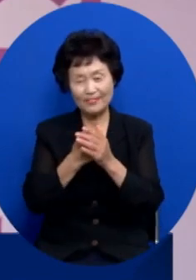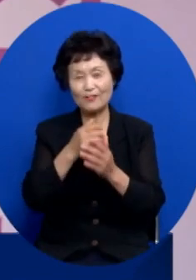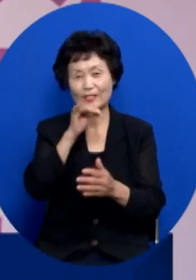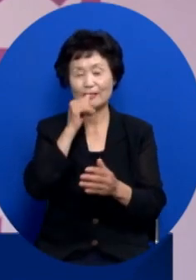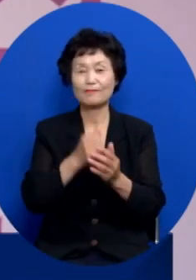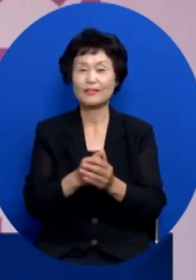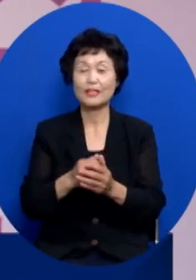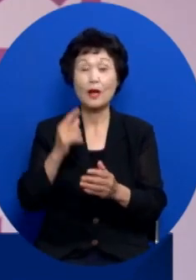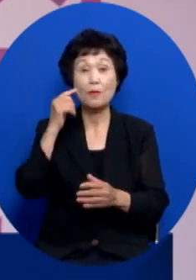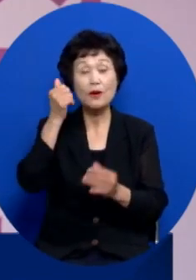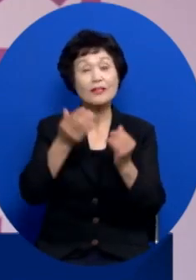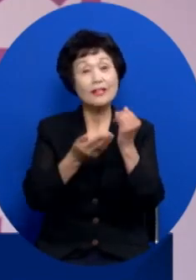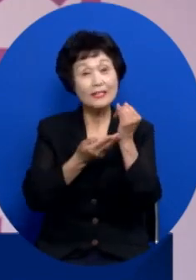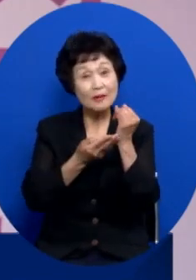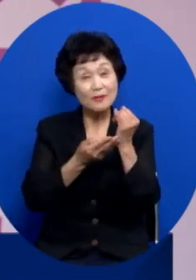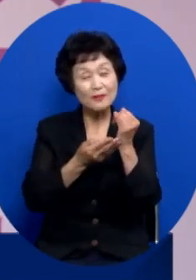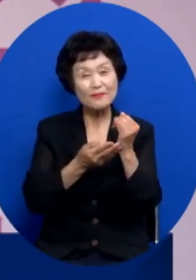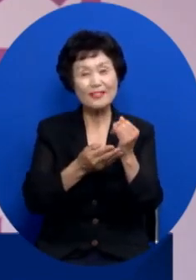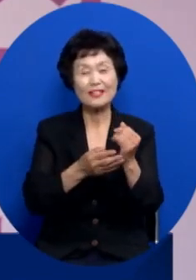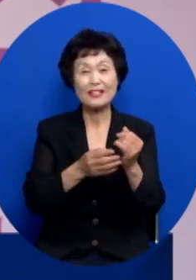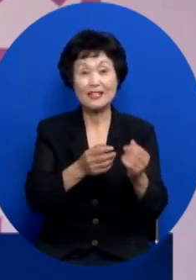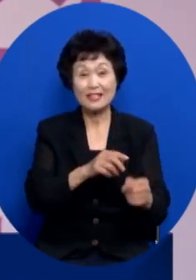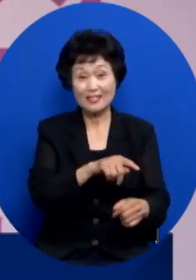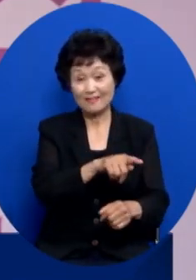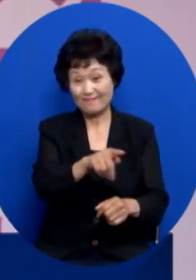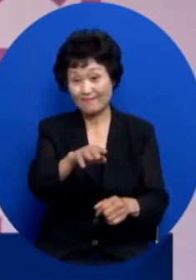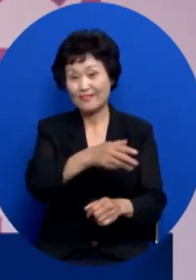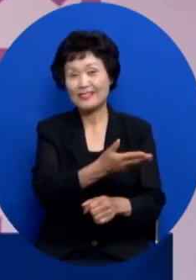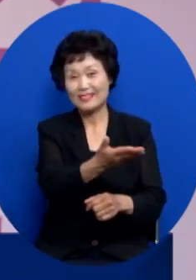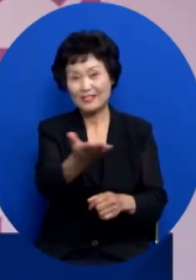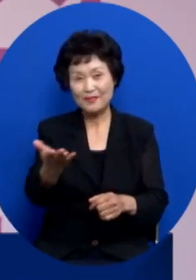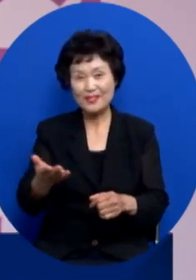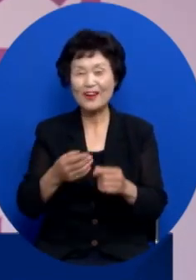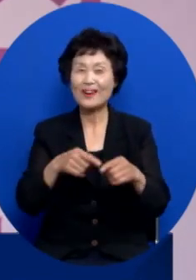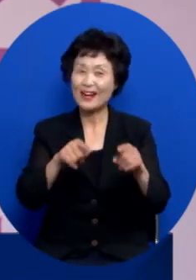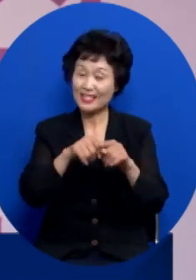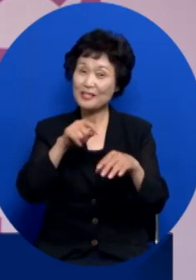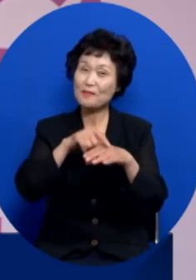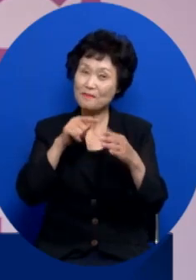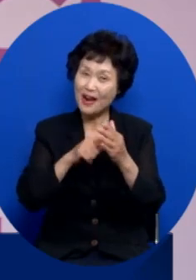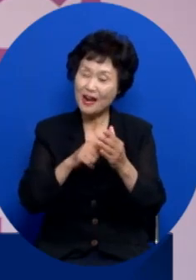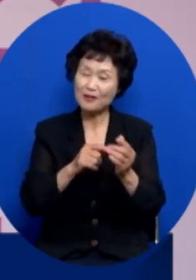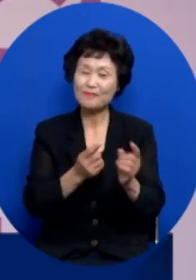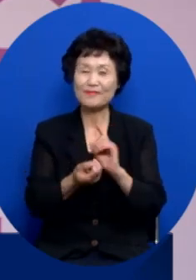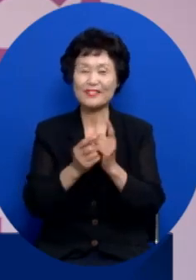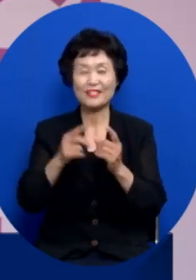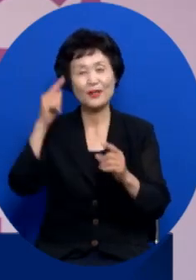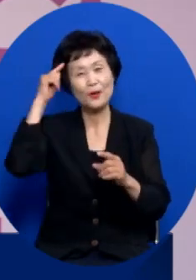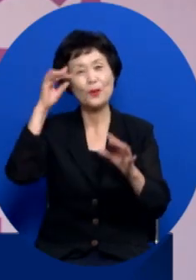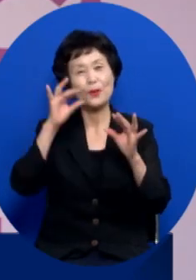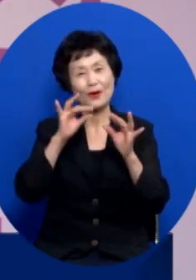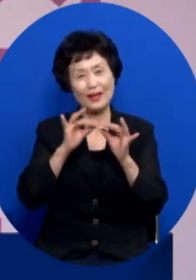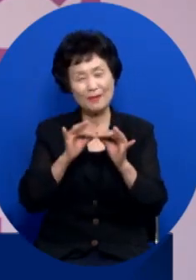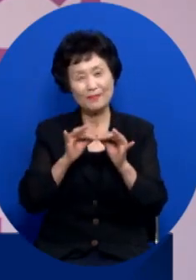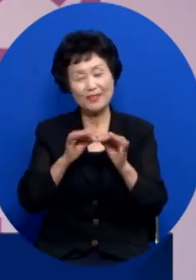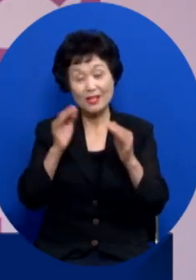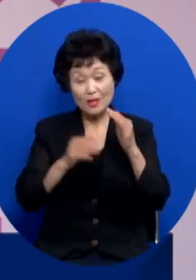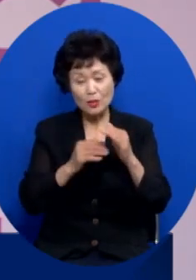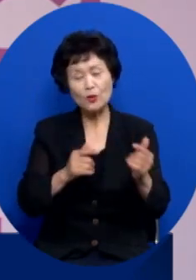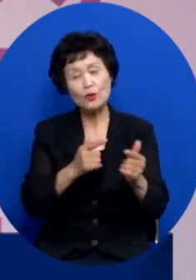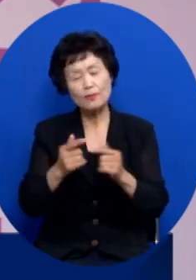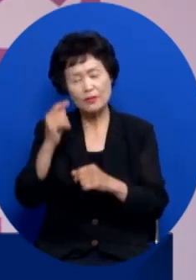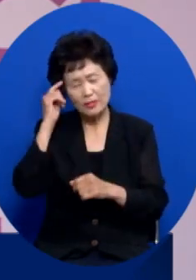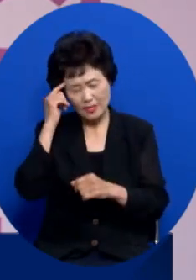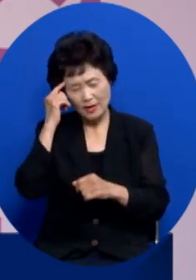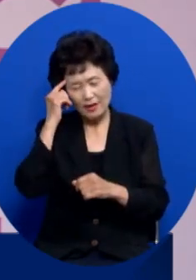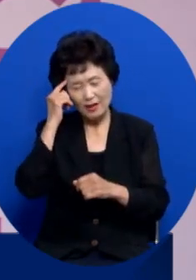사모님들하고 같은 마음이니까 너무 저기 공감대가 되고 저기 우리 성도님들 생각해서